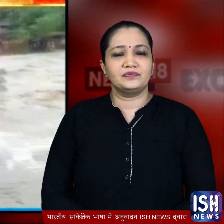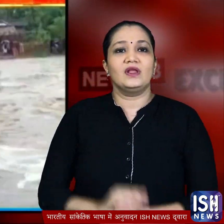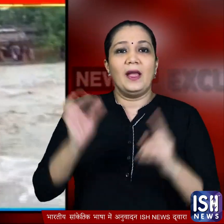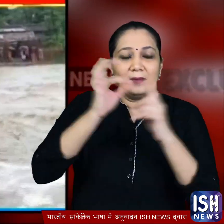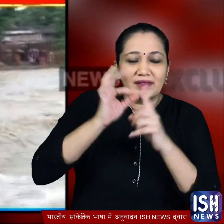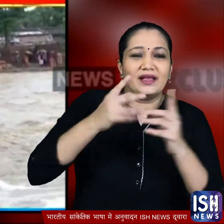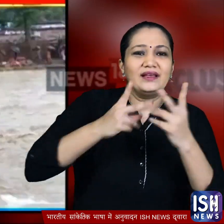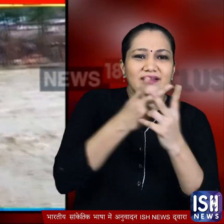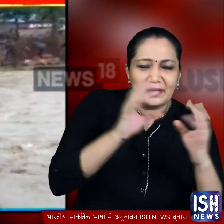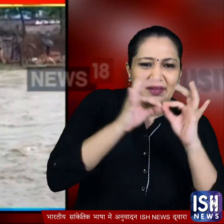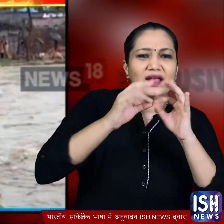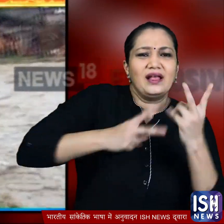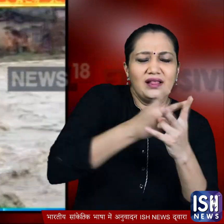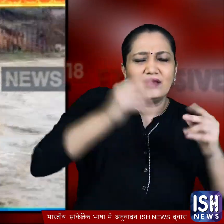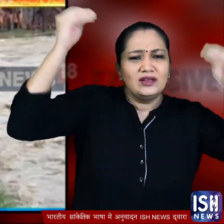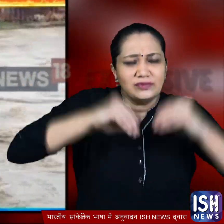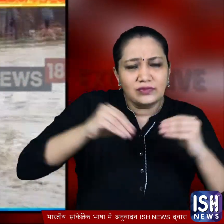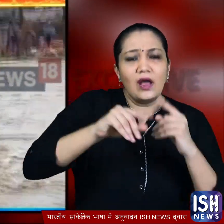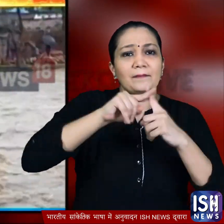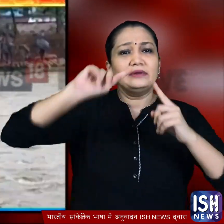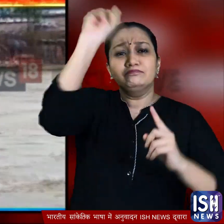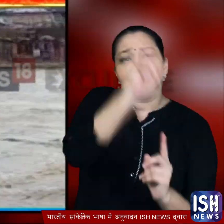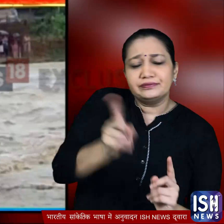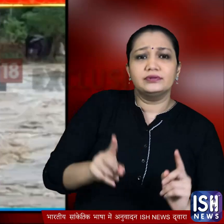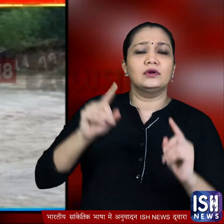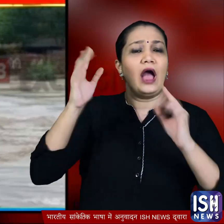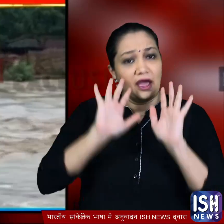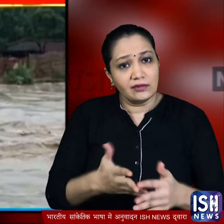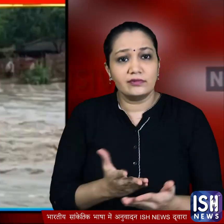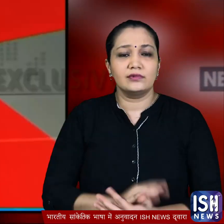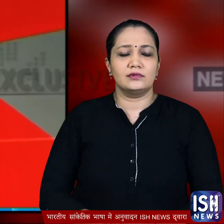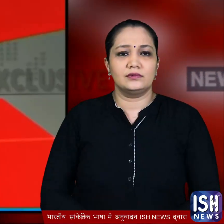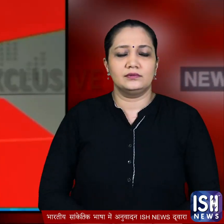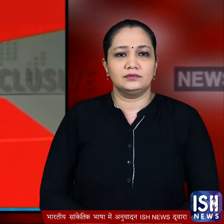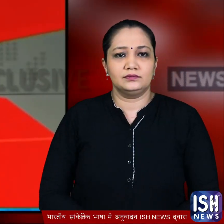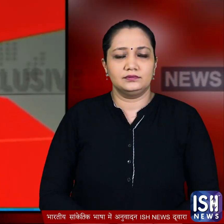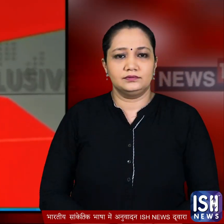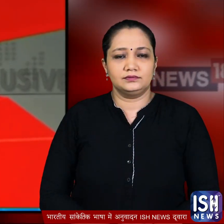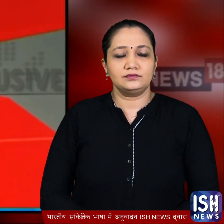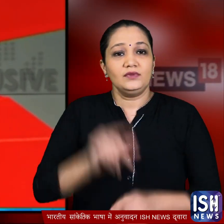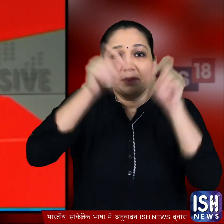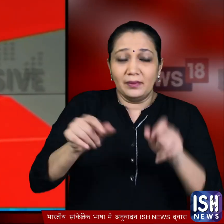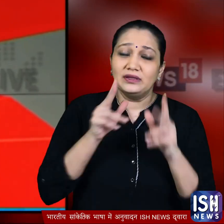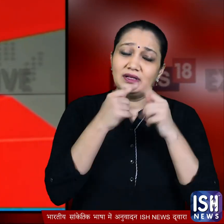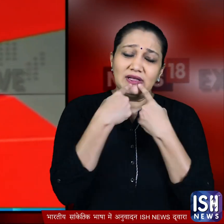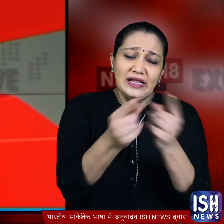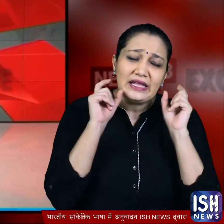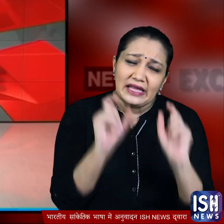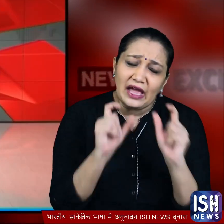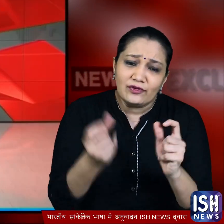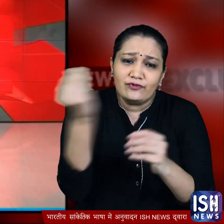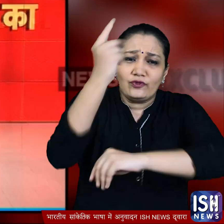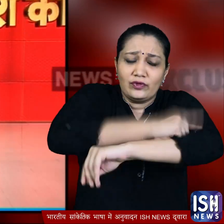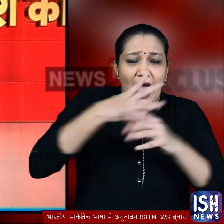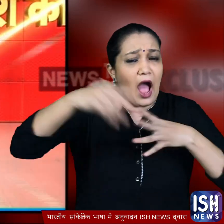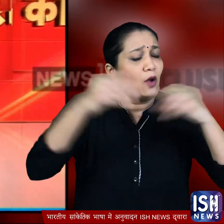बेतिया और उसके आसपास के जिलों में तेज बारिश के साथ बिजली गिरने की भी चेतावनी जारी की गई और लोगों से खास तौर पर कहा गया है कि वो अगले कुछ